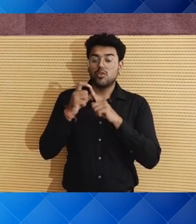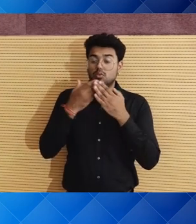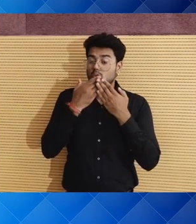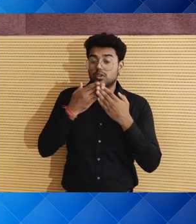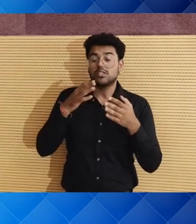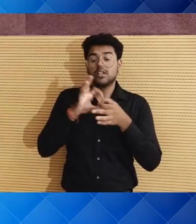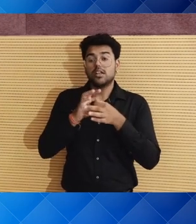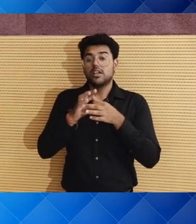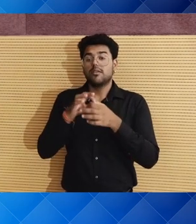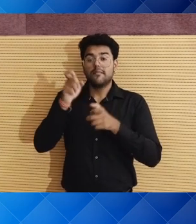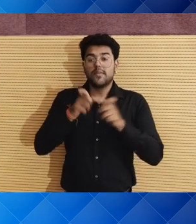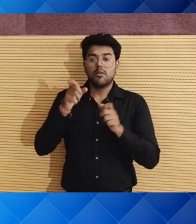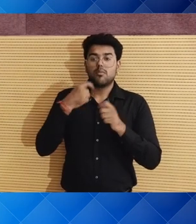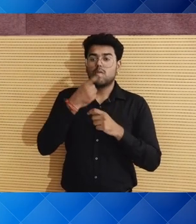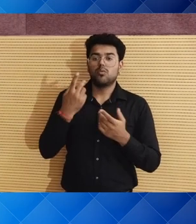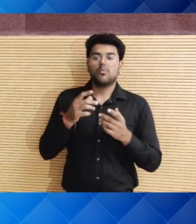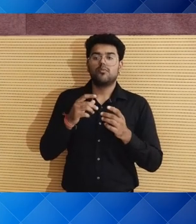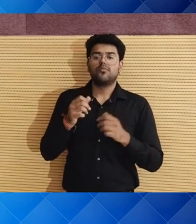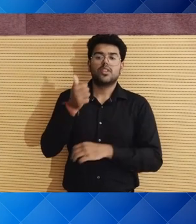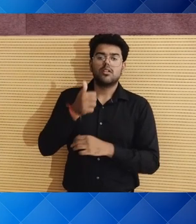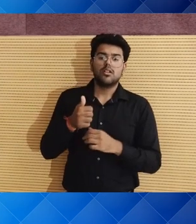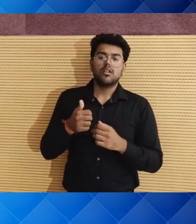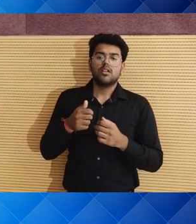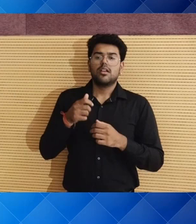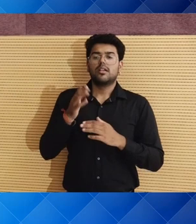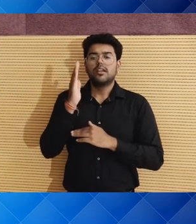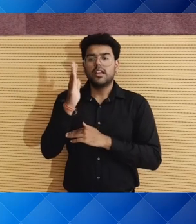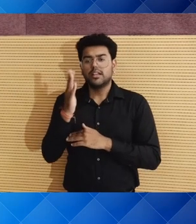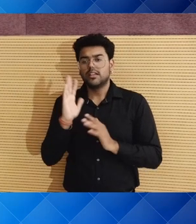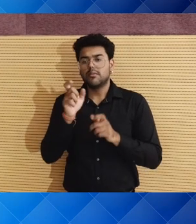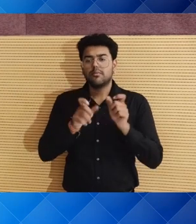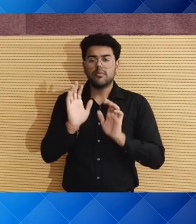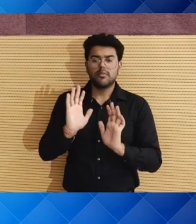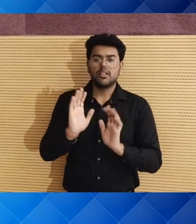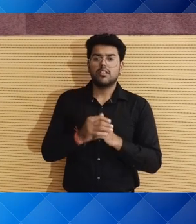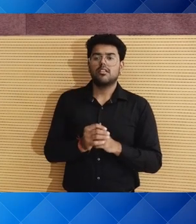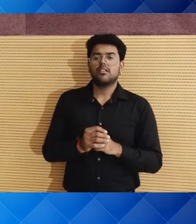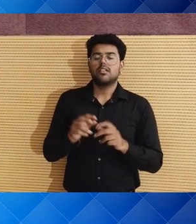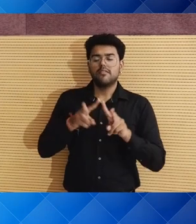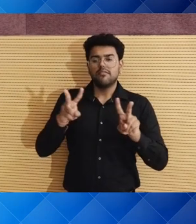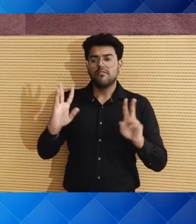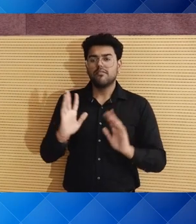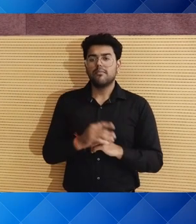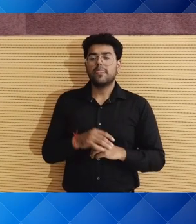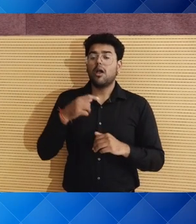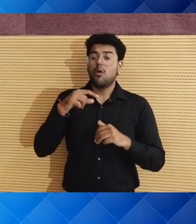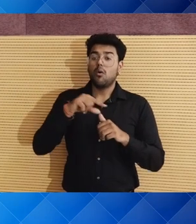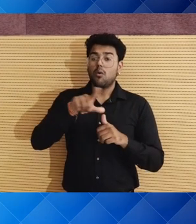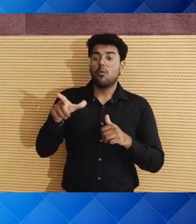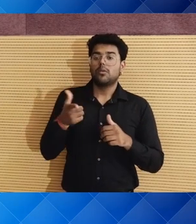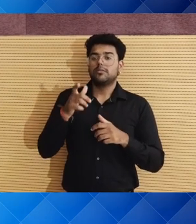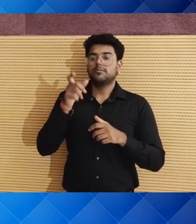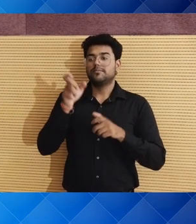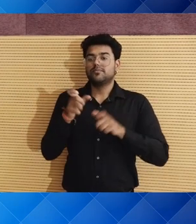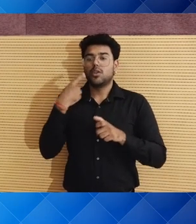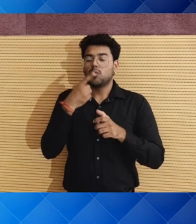जुड़े हुए हमारे तमाम सम्मानित लोग हैं, प्रोफेसर अनिल सहस्त्रबुद्धे जी हैं, माननीय रघुनंदन जी हैं और हमारे सब साथी जितने यहाँ पे हैं